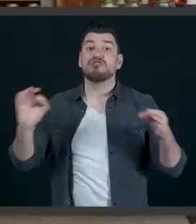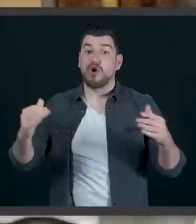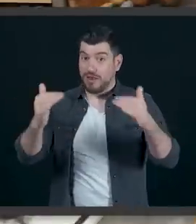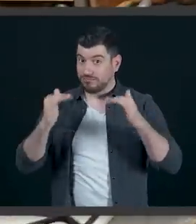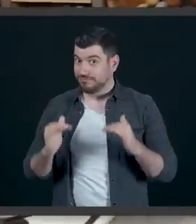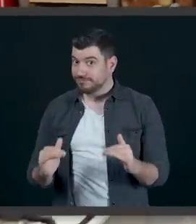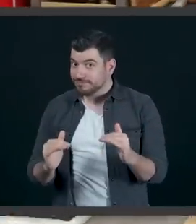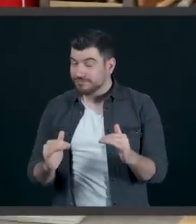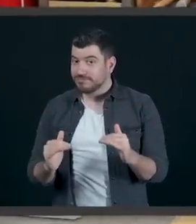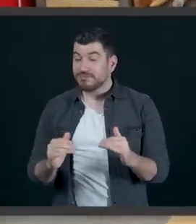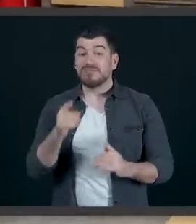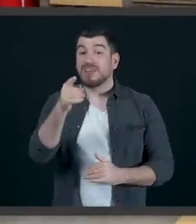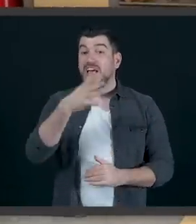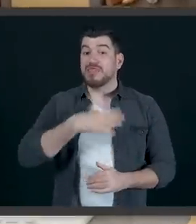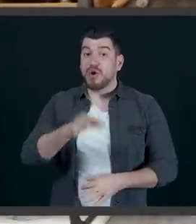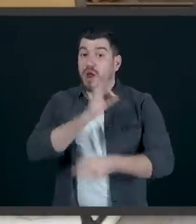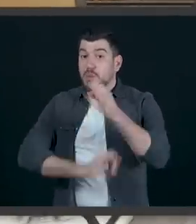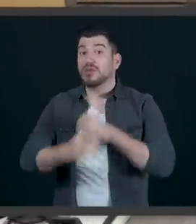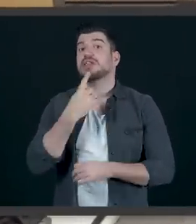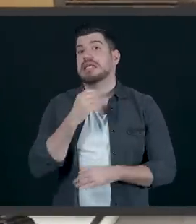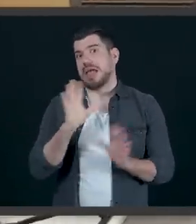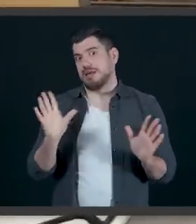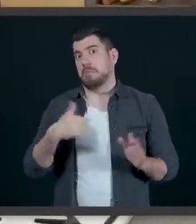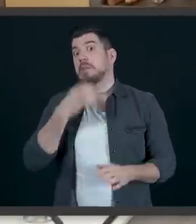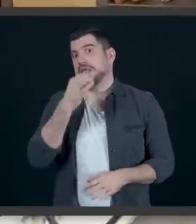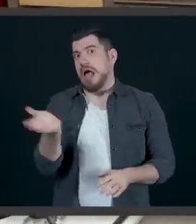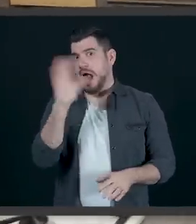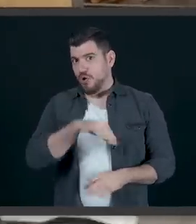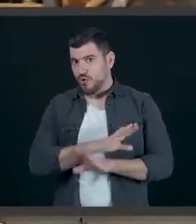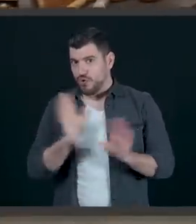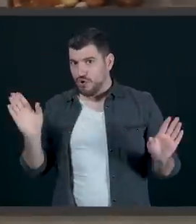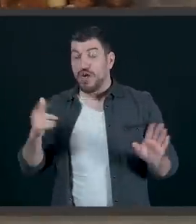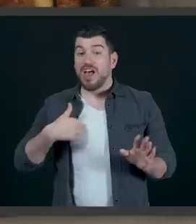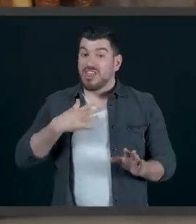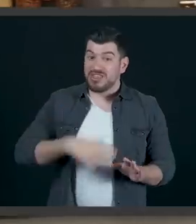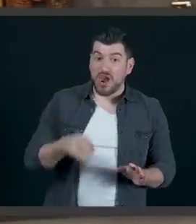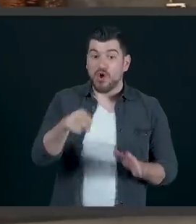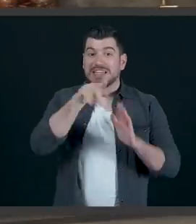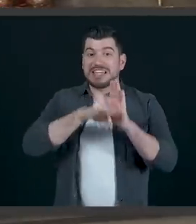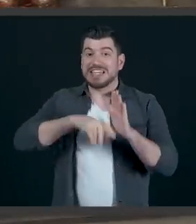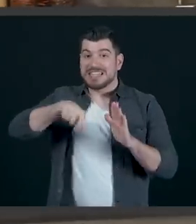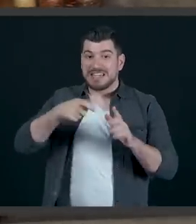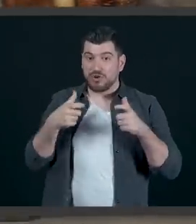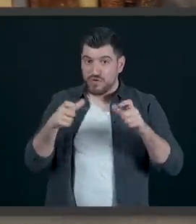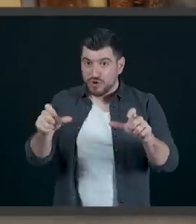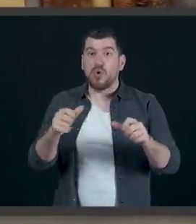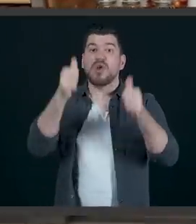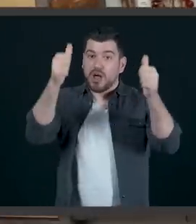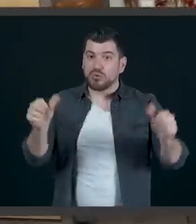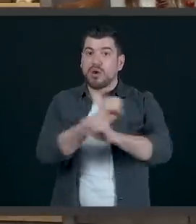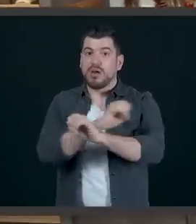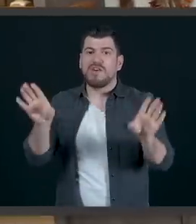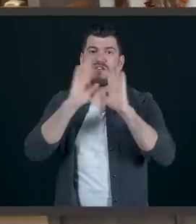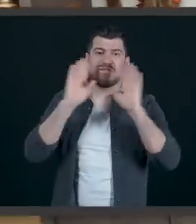Comments κάτω από το βίντεο. Θέλω να μου πείτε ότι σας άρεσε πάρα πολύ, γιατί δεν μπορείτε να πείτε κάτι άλλο. Θέλω να μοιραστείτε τη συνταγή με τους φίλους σας. Απλά πατήστε μια